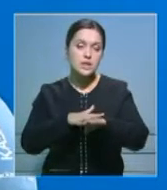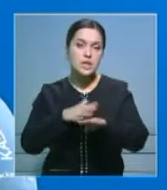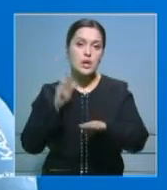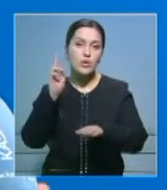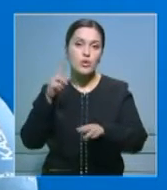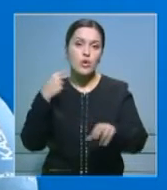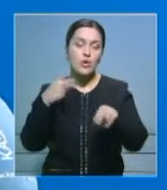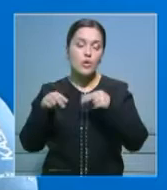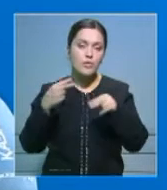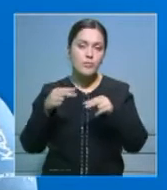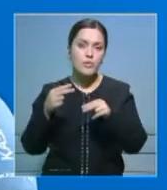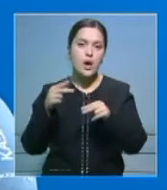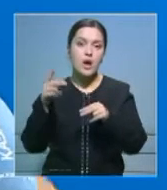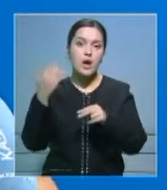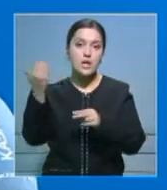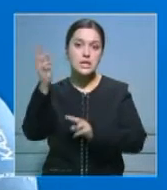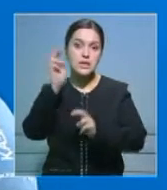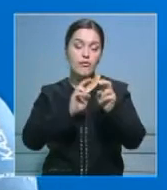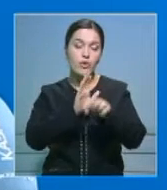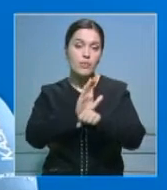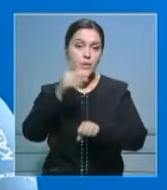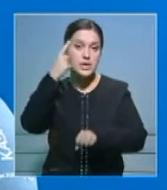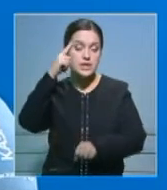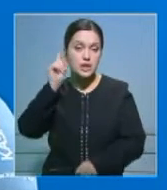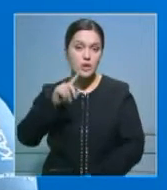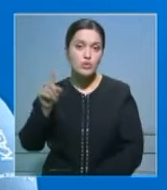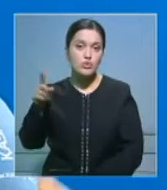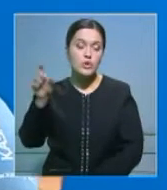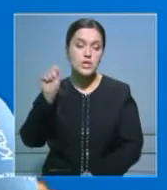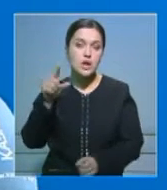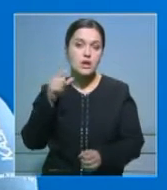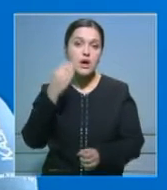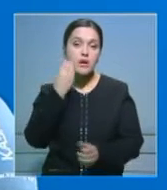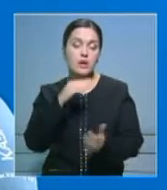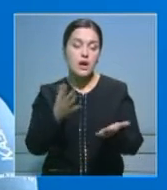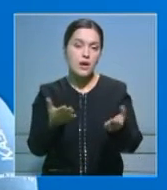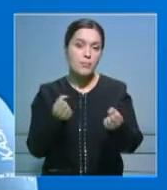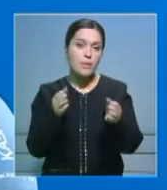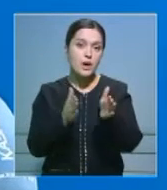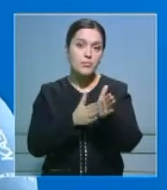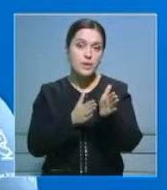потребители этих услуг или товаров, зная, что эта компания получила премию